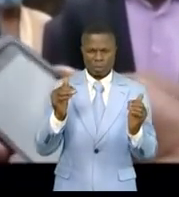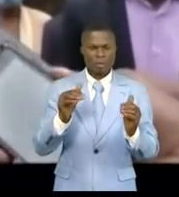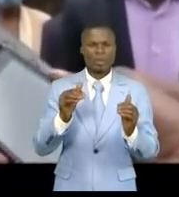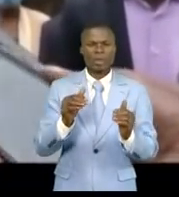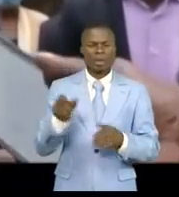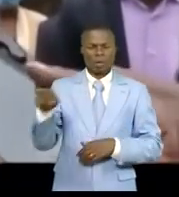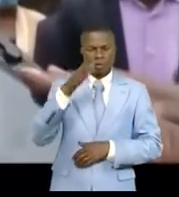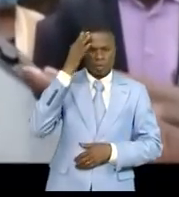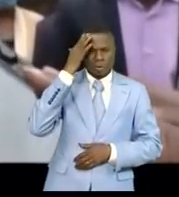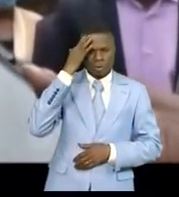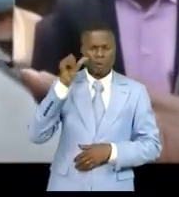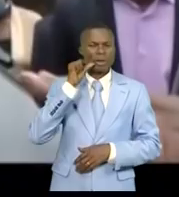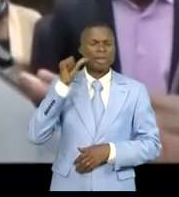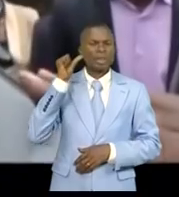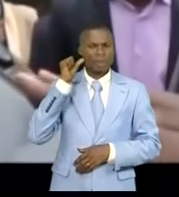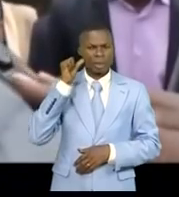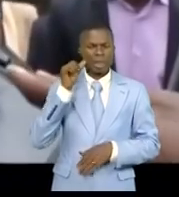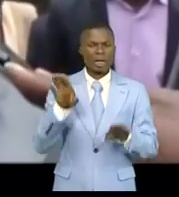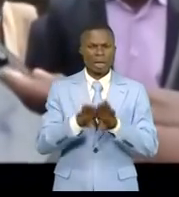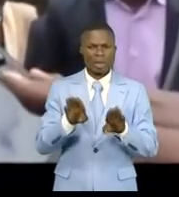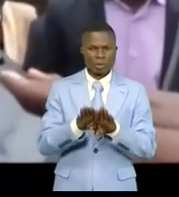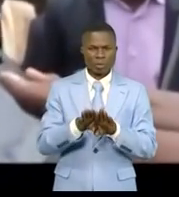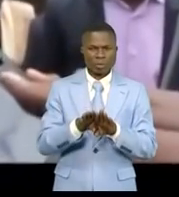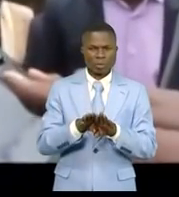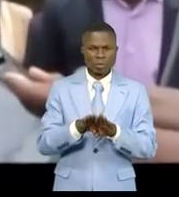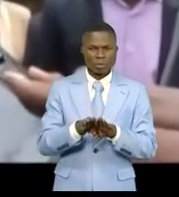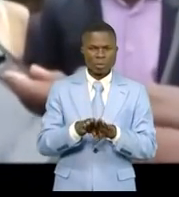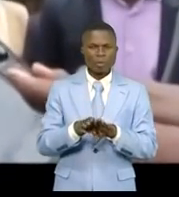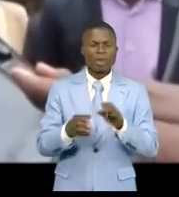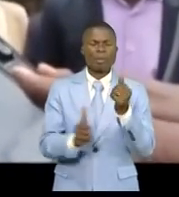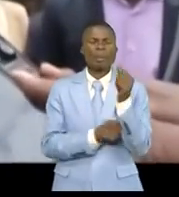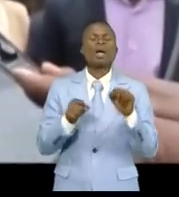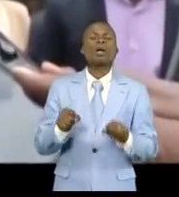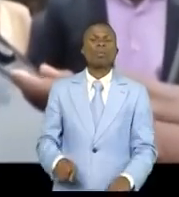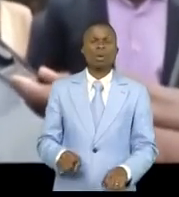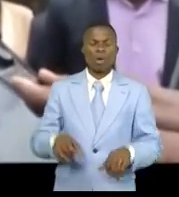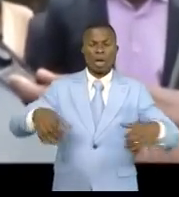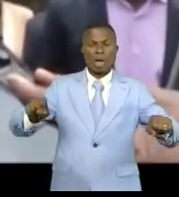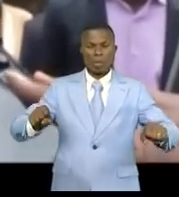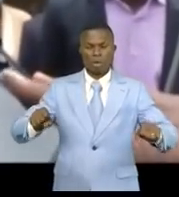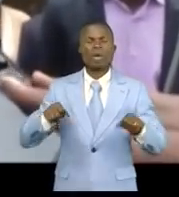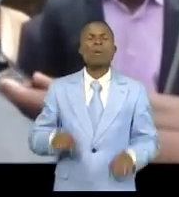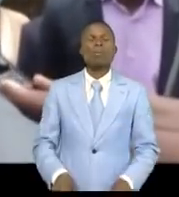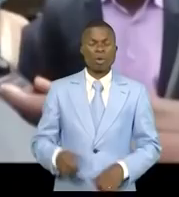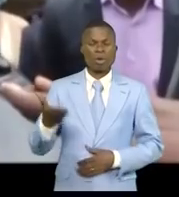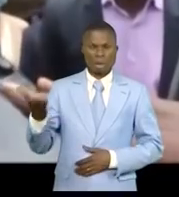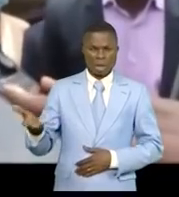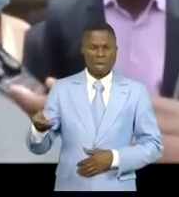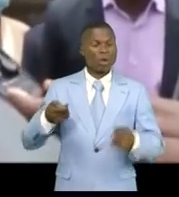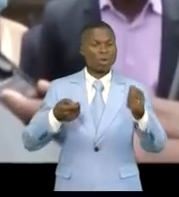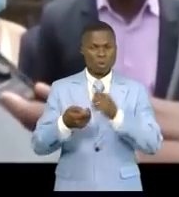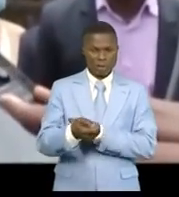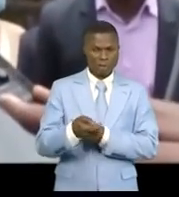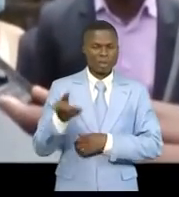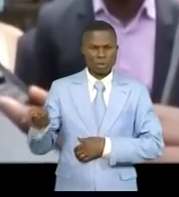souviendra qu'hier, la nuit, il y a eu quelqu'un qui a été tué, un motard de Kibumba. Et à la